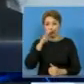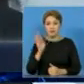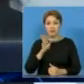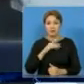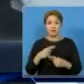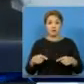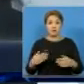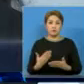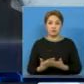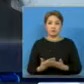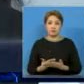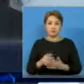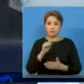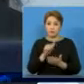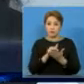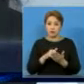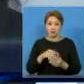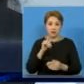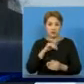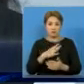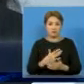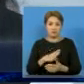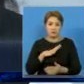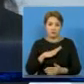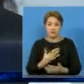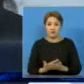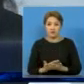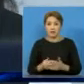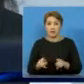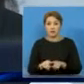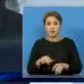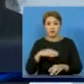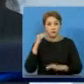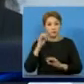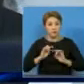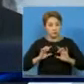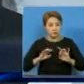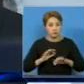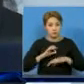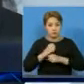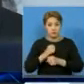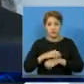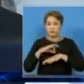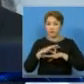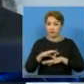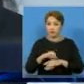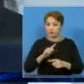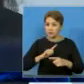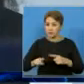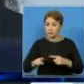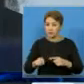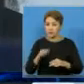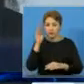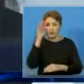кей уақытта жаңа бағаға көңіл толмаушылық болып жатады ғой. Бірақ ондай кезде түсіндірме жұмыстарын жүргізіп, дер уақытында